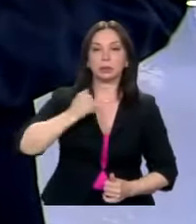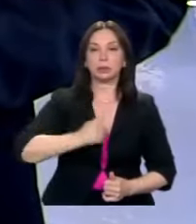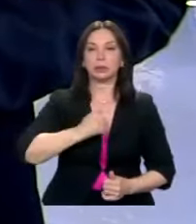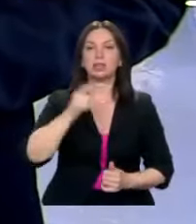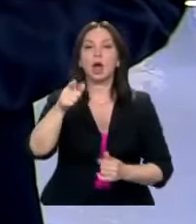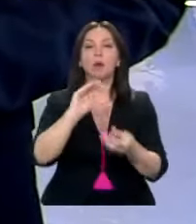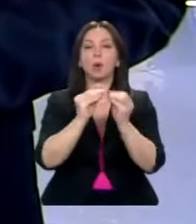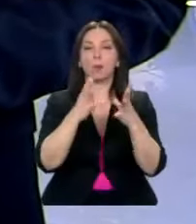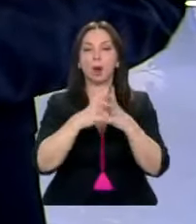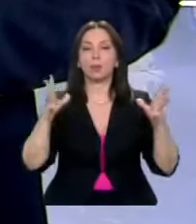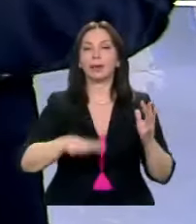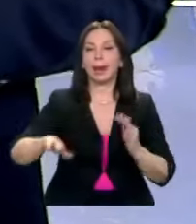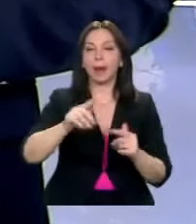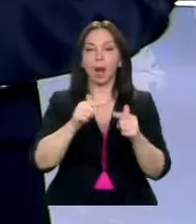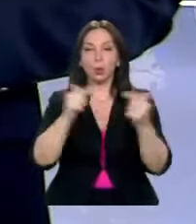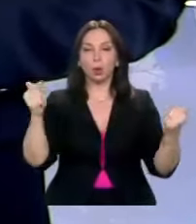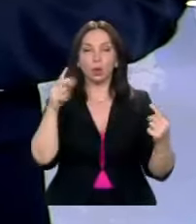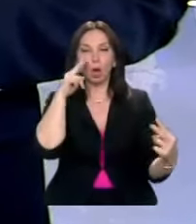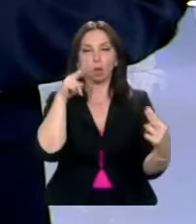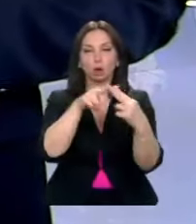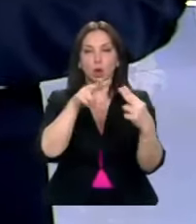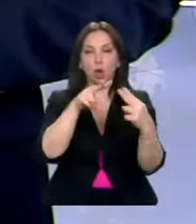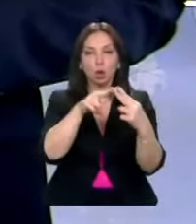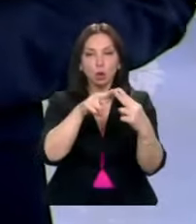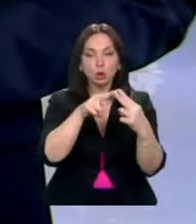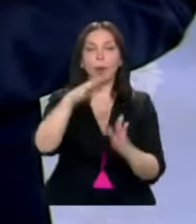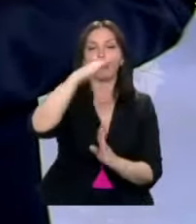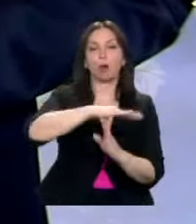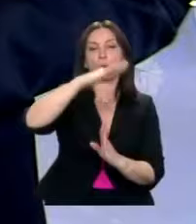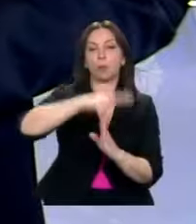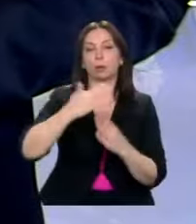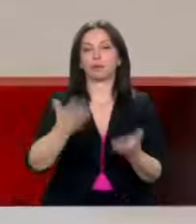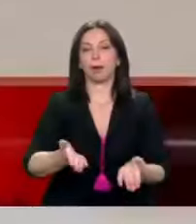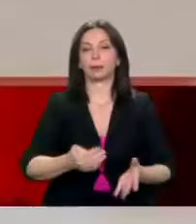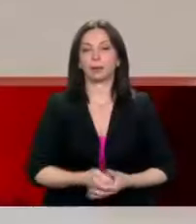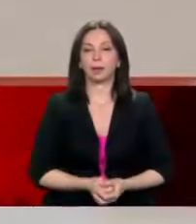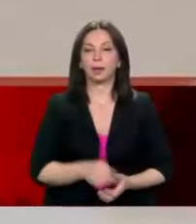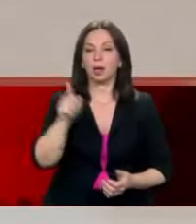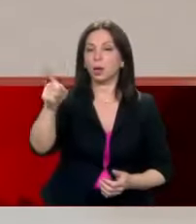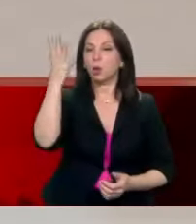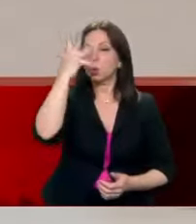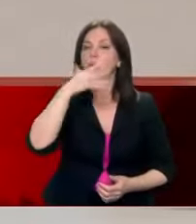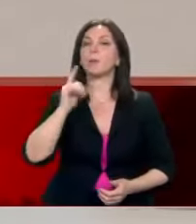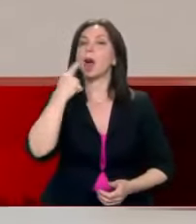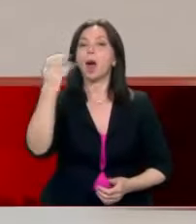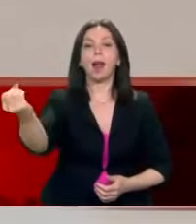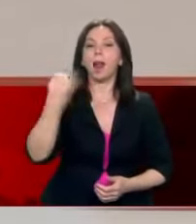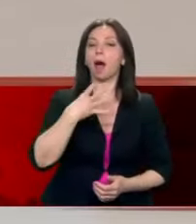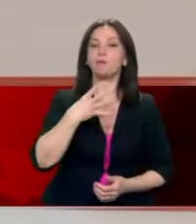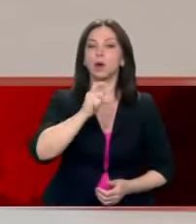Gerilim tırmanınca da genel kurulda görüşmelere üst üste aralar verildi. Bir de utanmadan laf atıyorsun şimdi